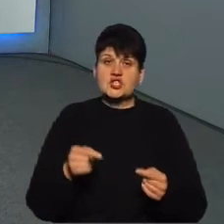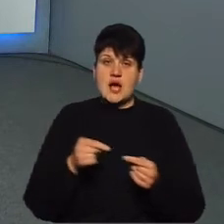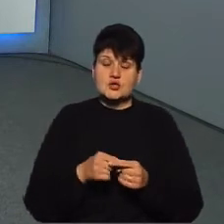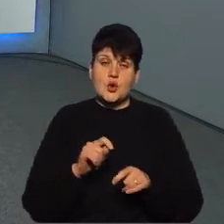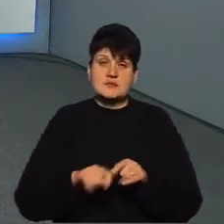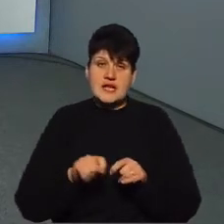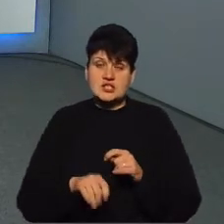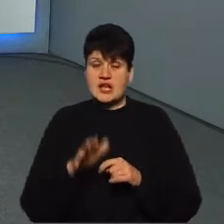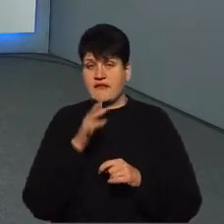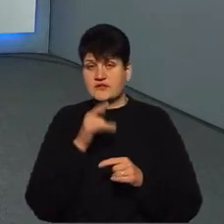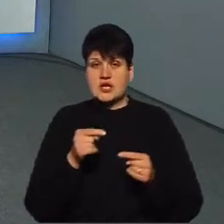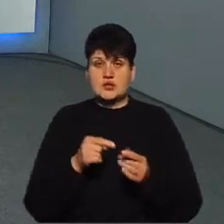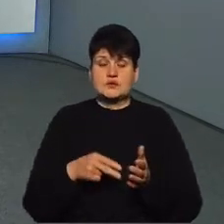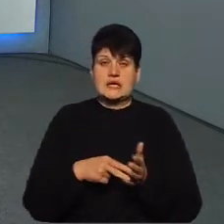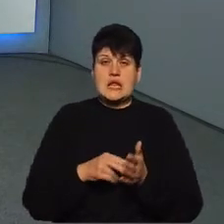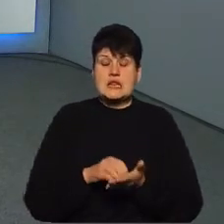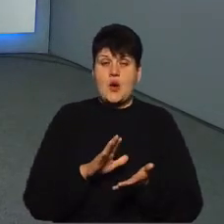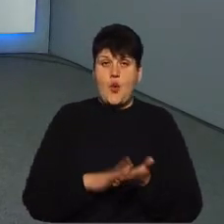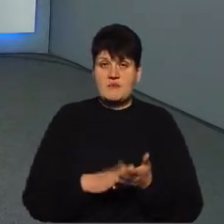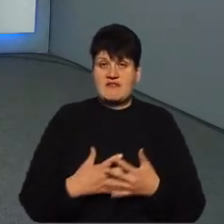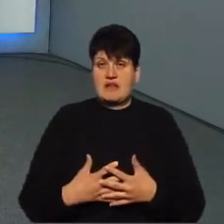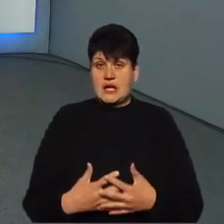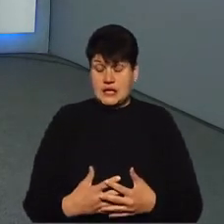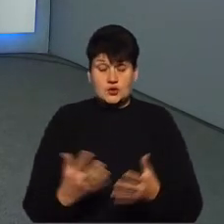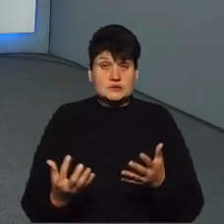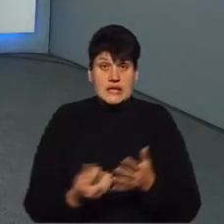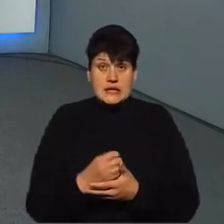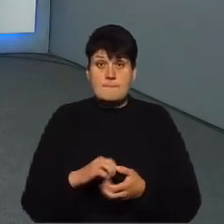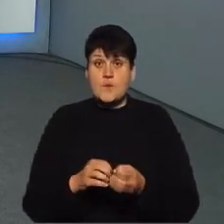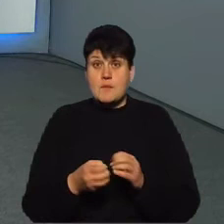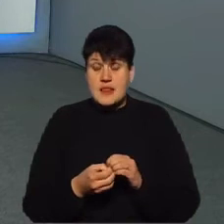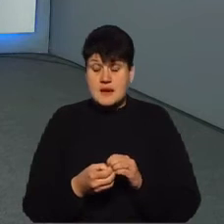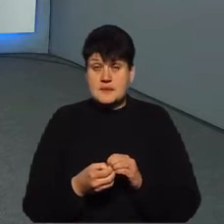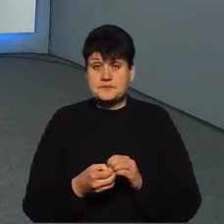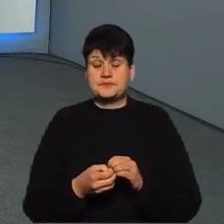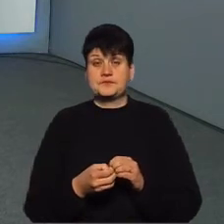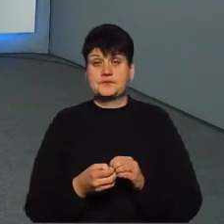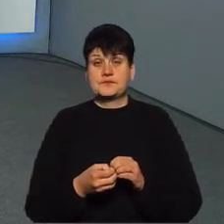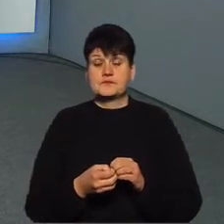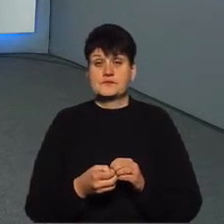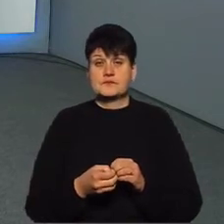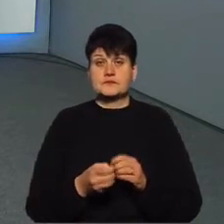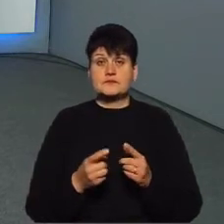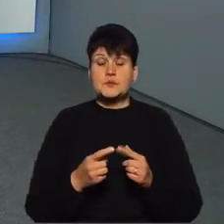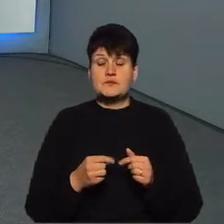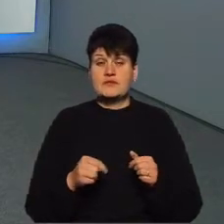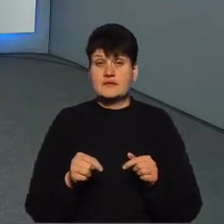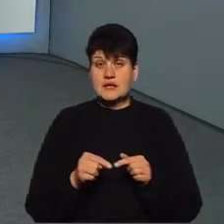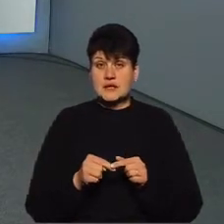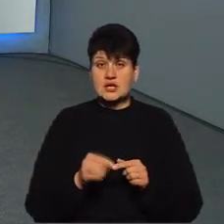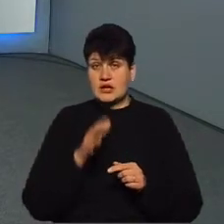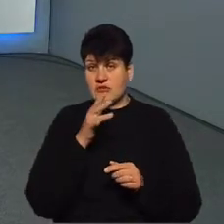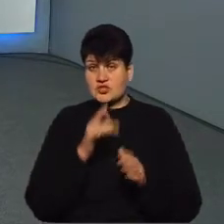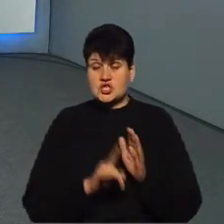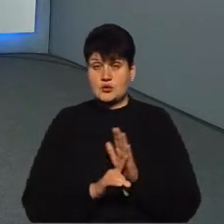на ВІЛ-інфекцію. І якщо виявлена така проблема, вчасно ставати на облік у відділення СНІДу і вчасно розпочати лікування.